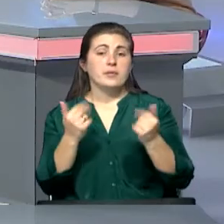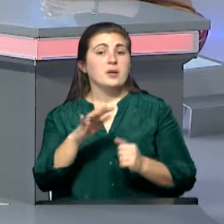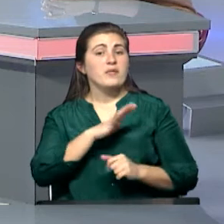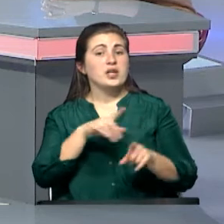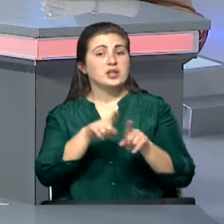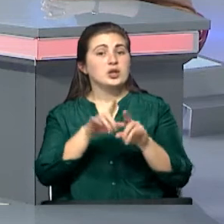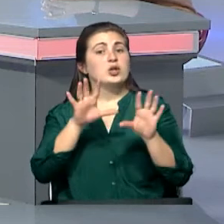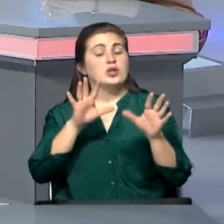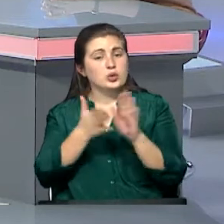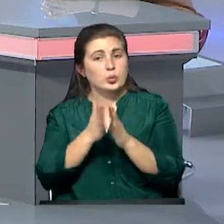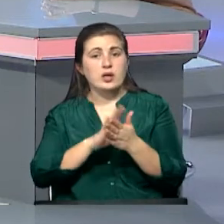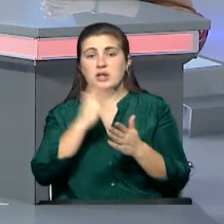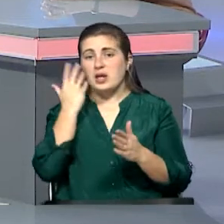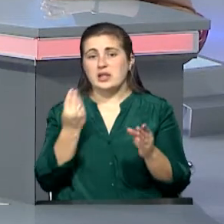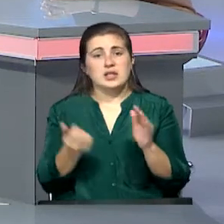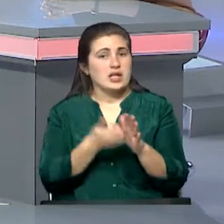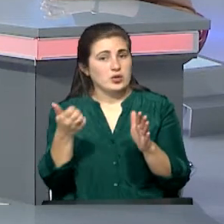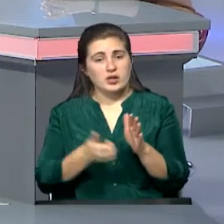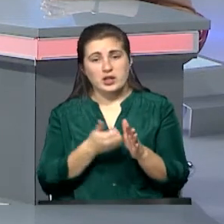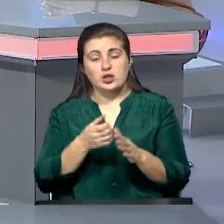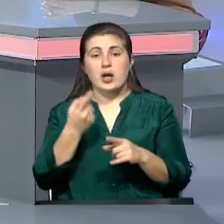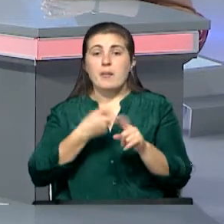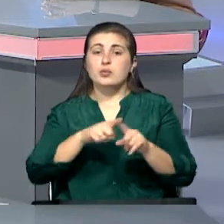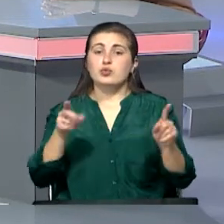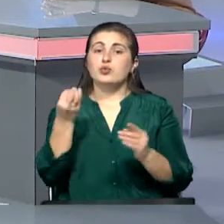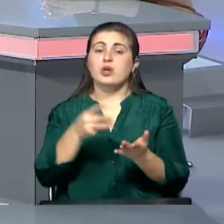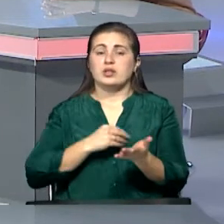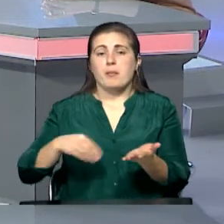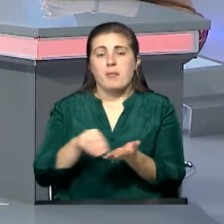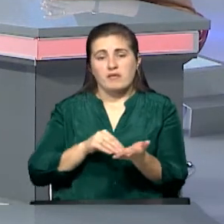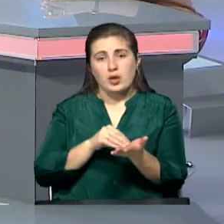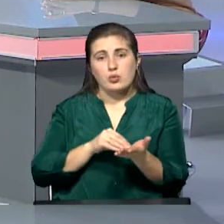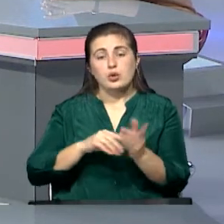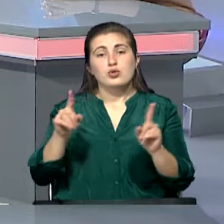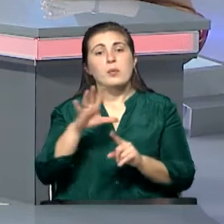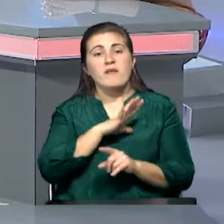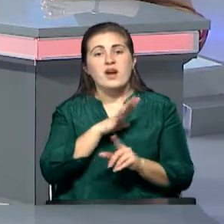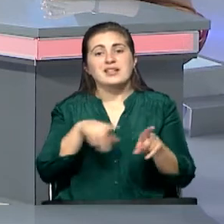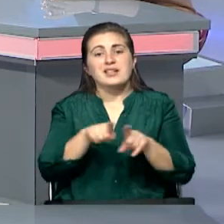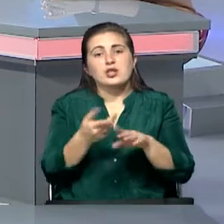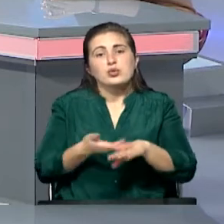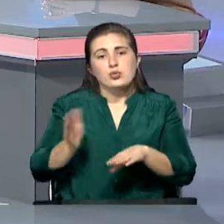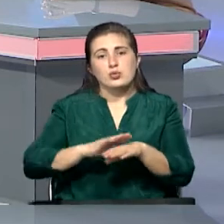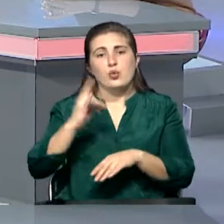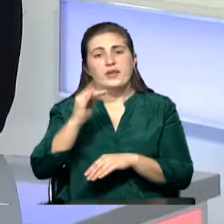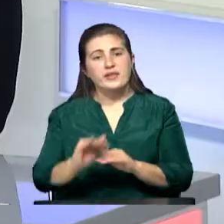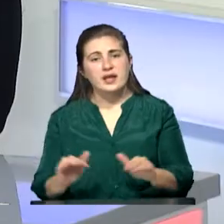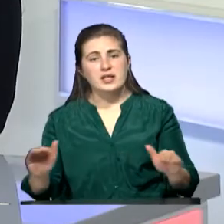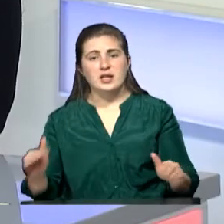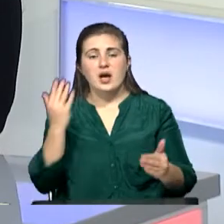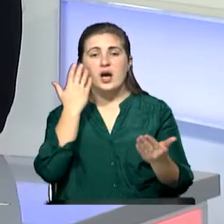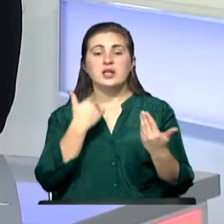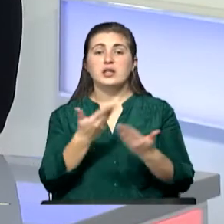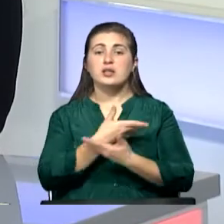когда недостаточно, потому что, еще раз повторюсь, бывают такие тяжелые дети, когда нам нужны